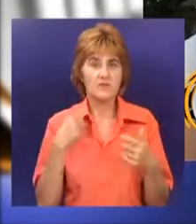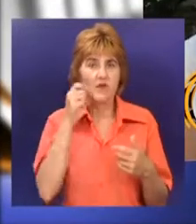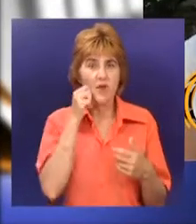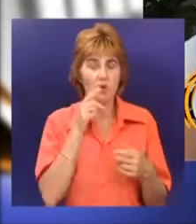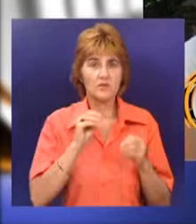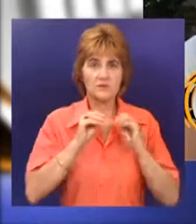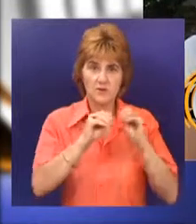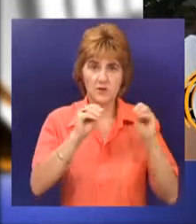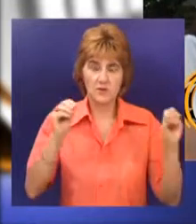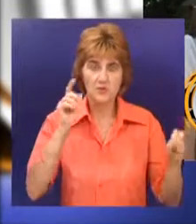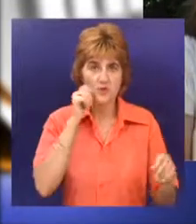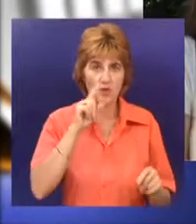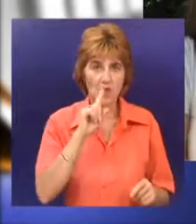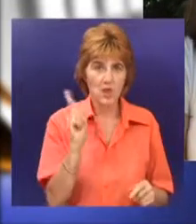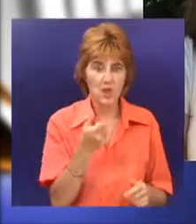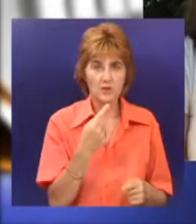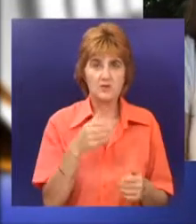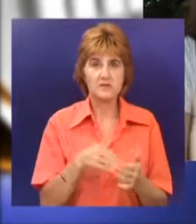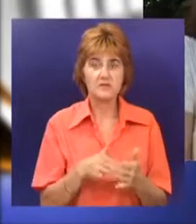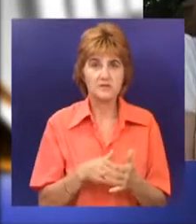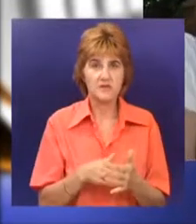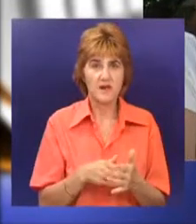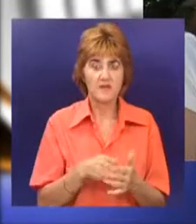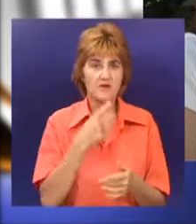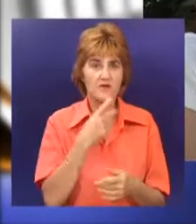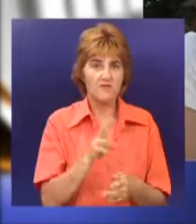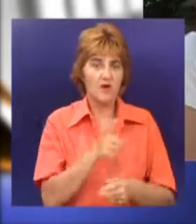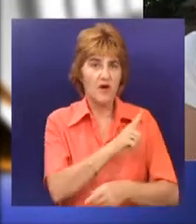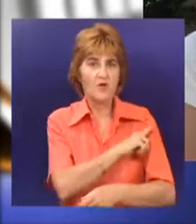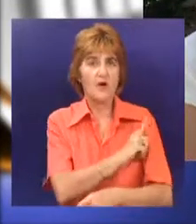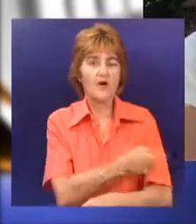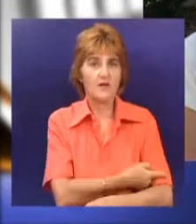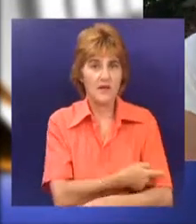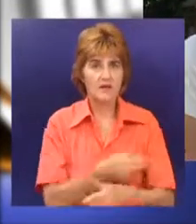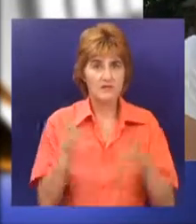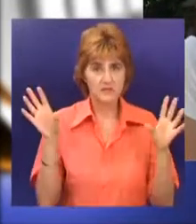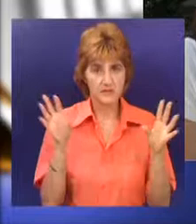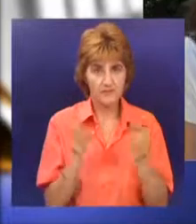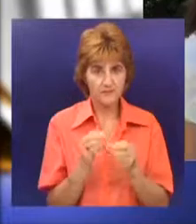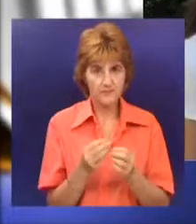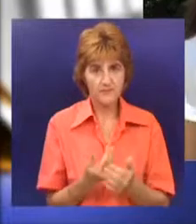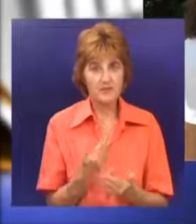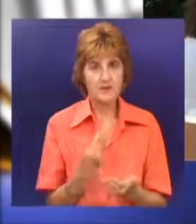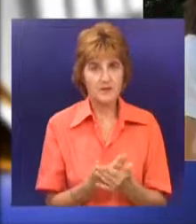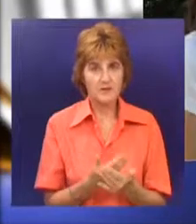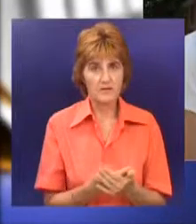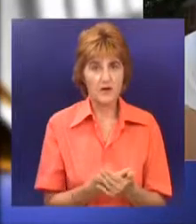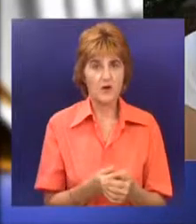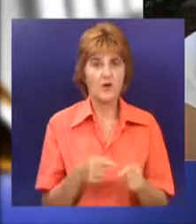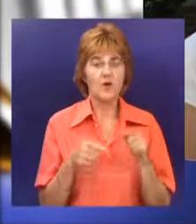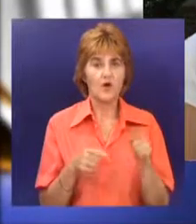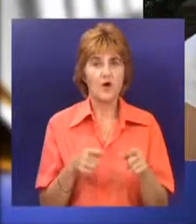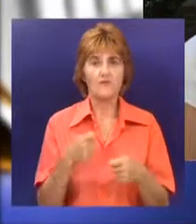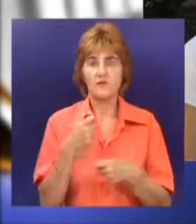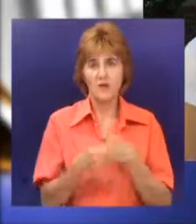utiče na sve veći problem degradacije životne sredine i klimatskih promjena, stavljajući akcenat na energetski efikasne sisteme. Što se tiče samog